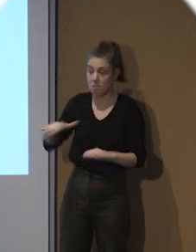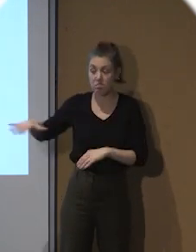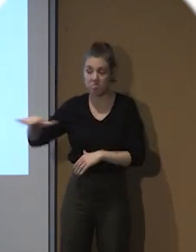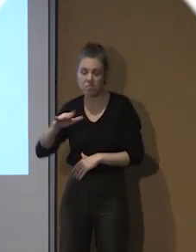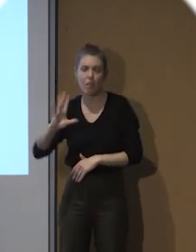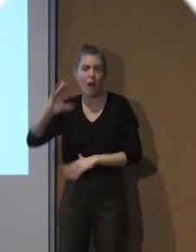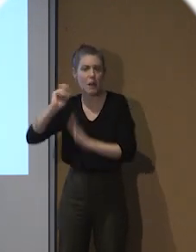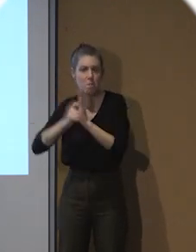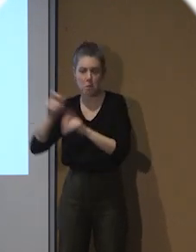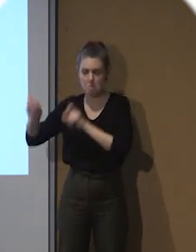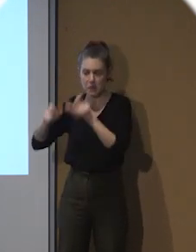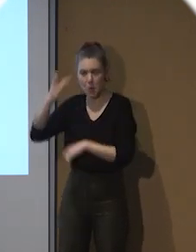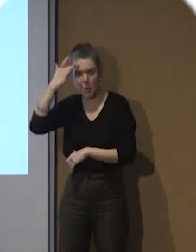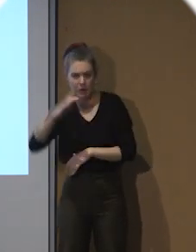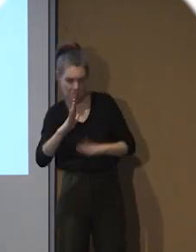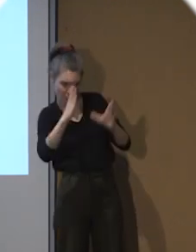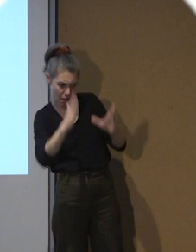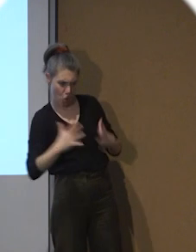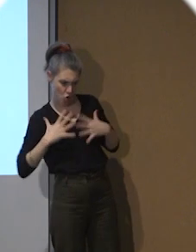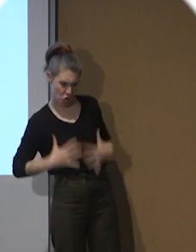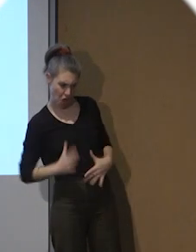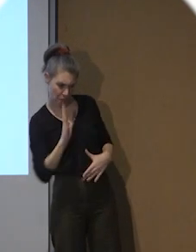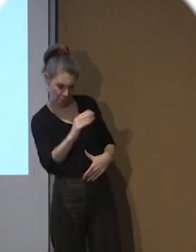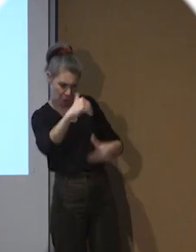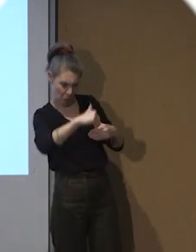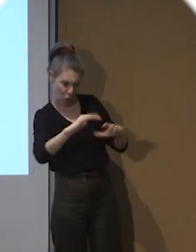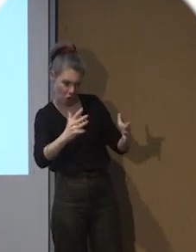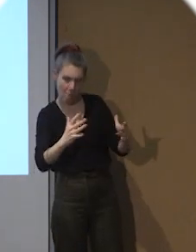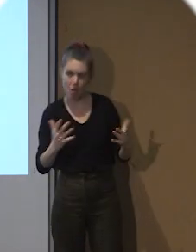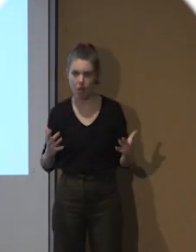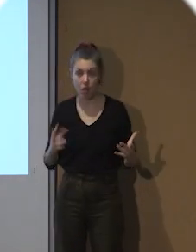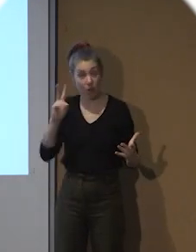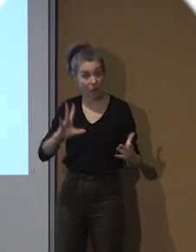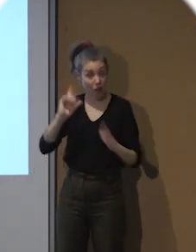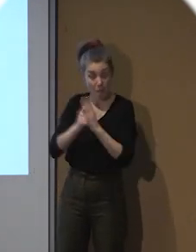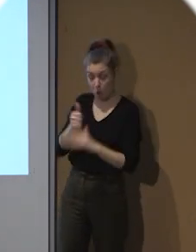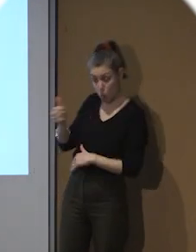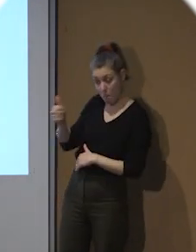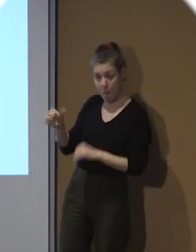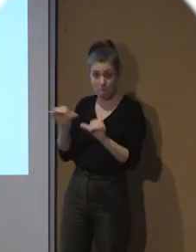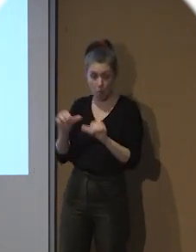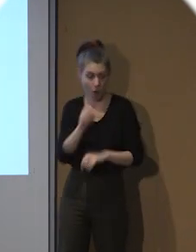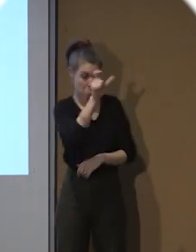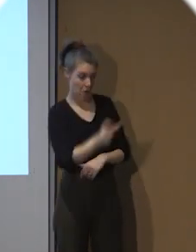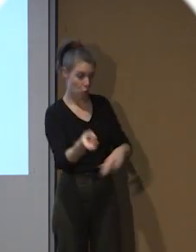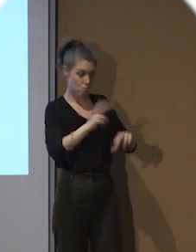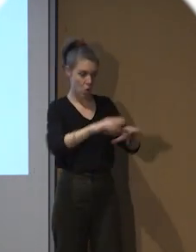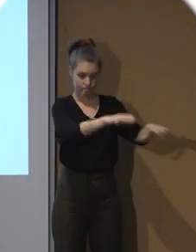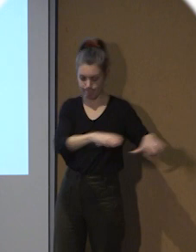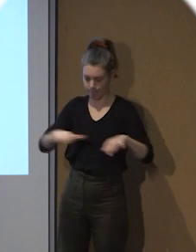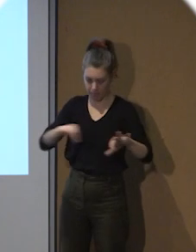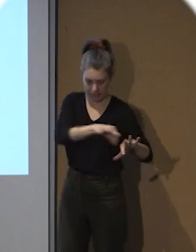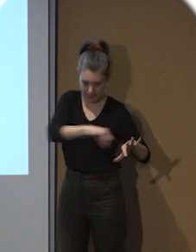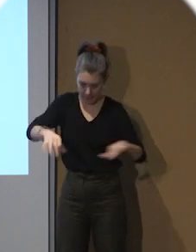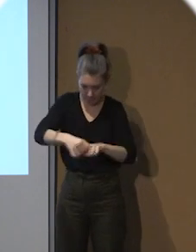cette époque, il constate en observant des cadavres que l'air arrive bien dans le